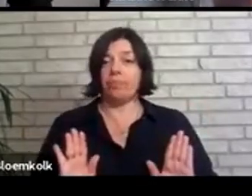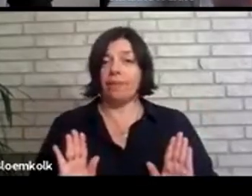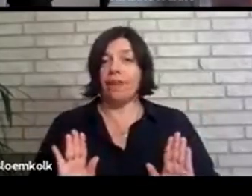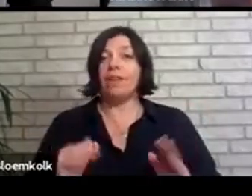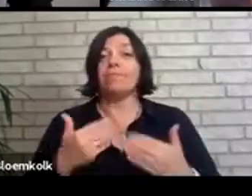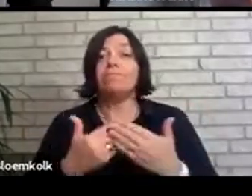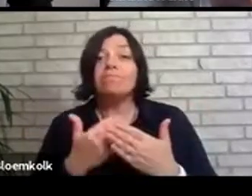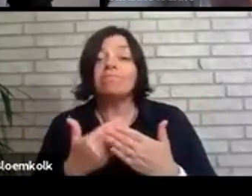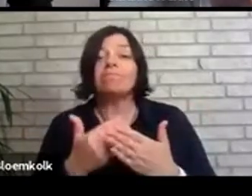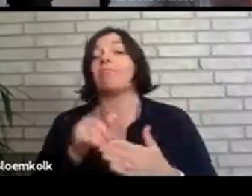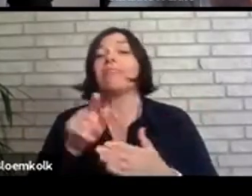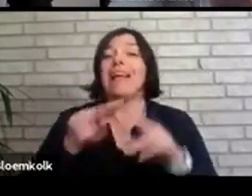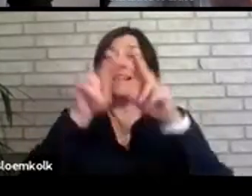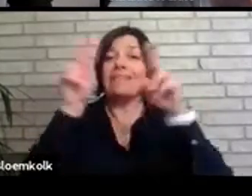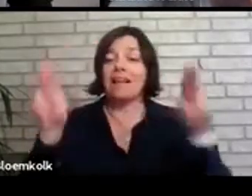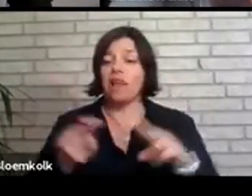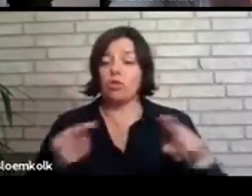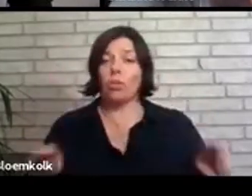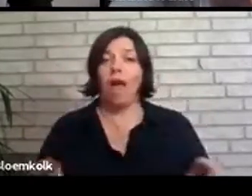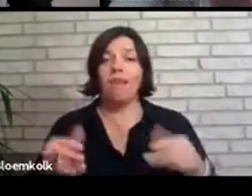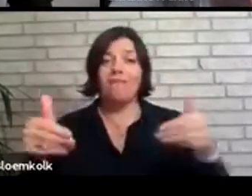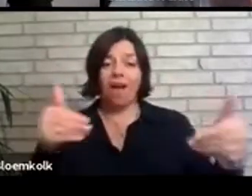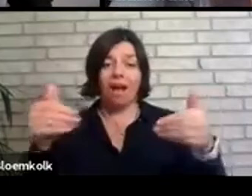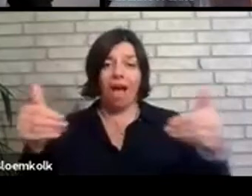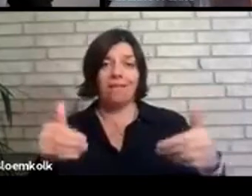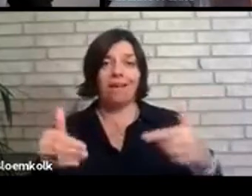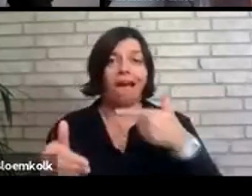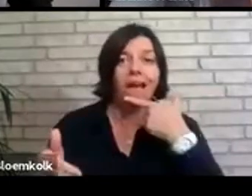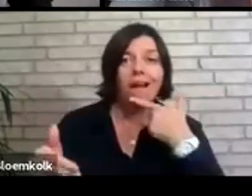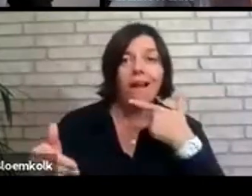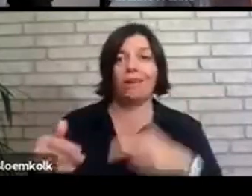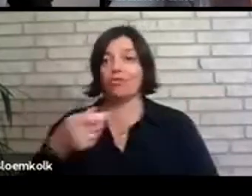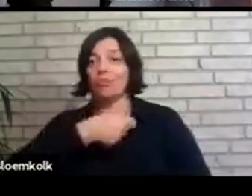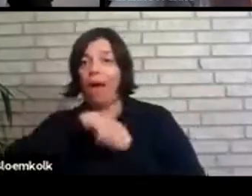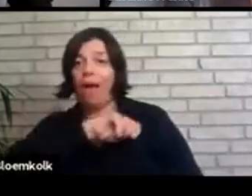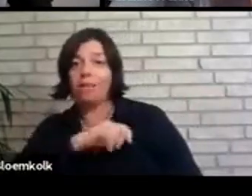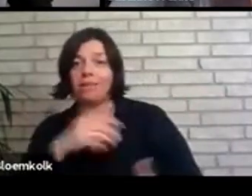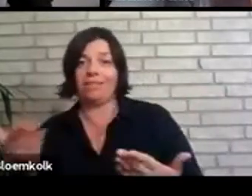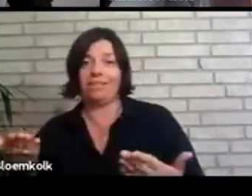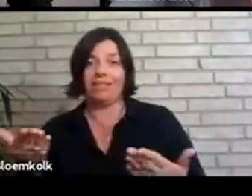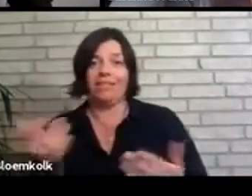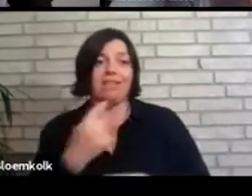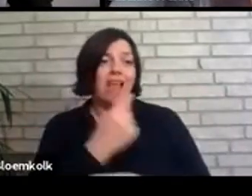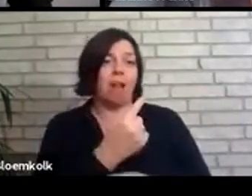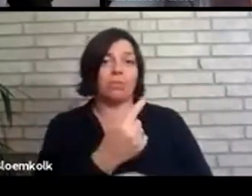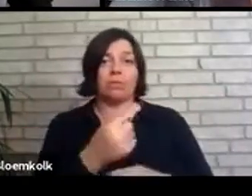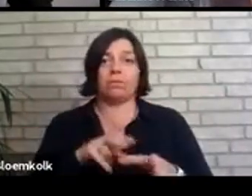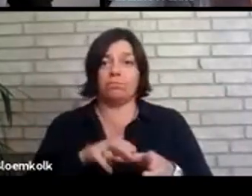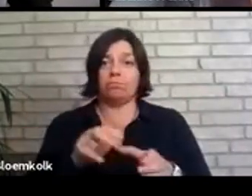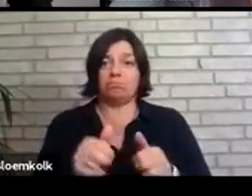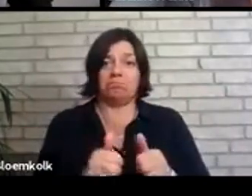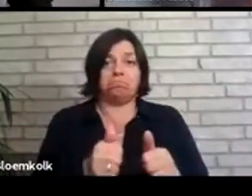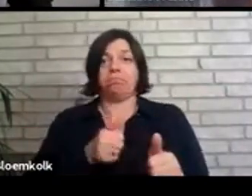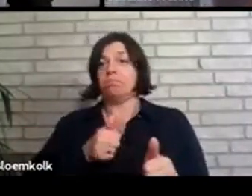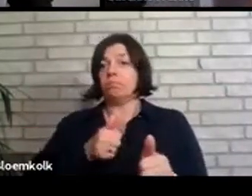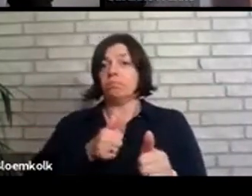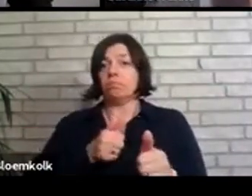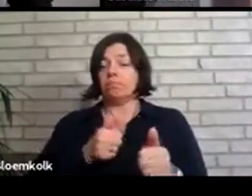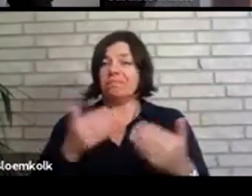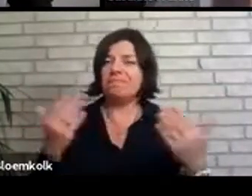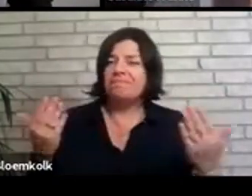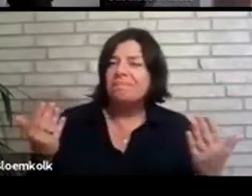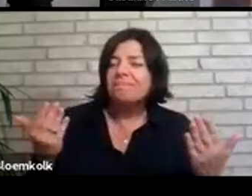England, gegen Spanien ins Hintertreffen zu geraten. Aber nur das würde eine wahre Reform möglich machen.